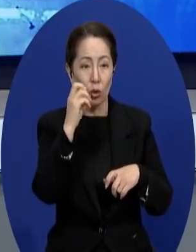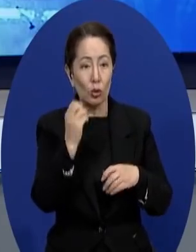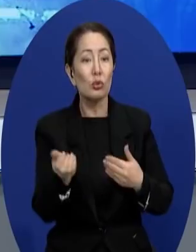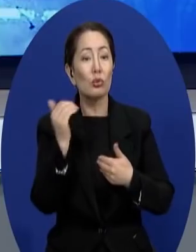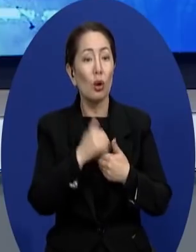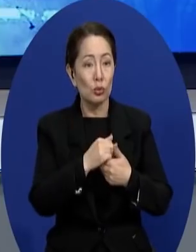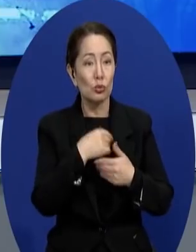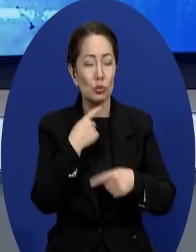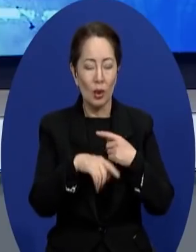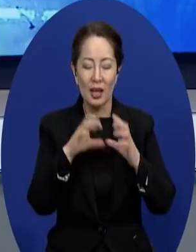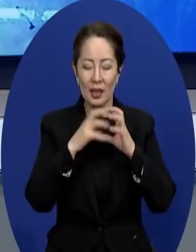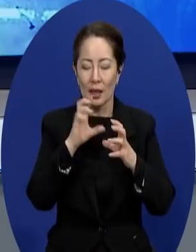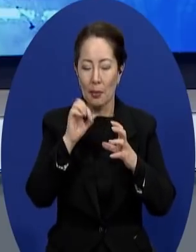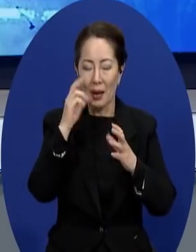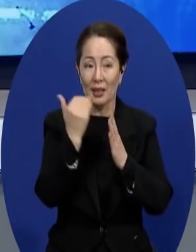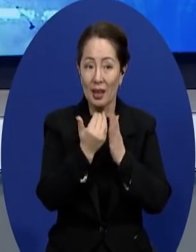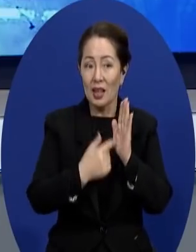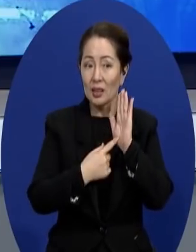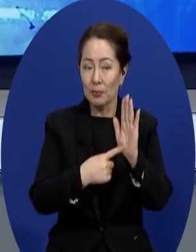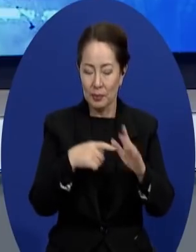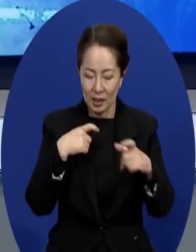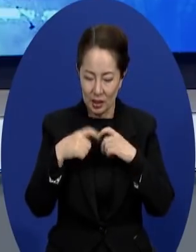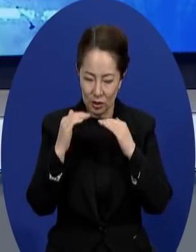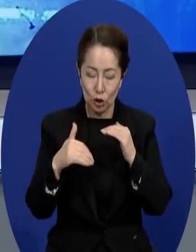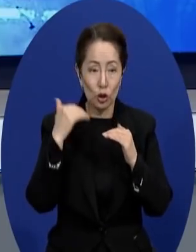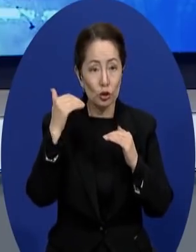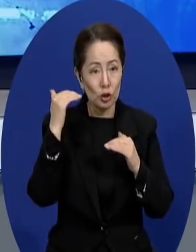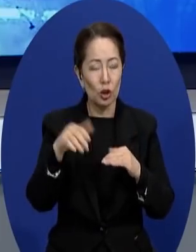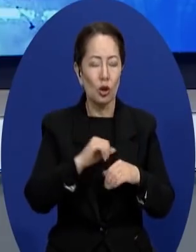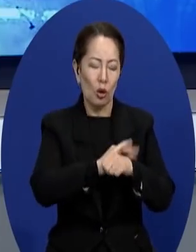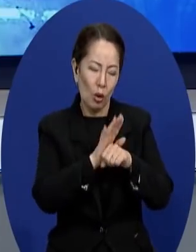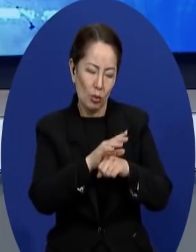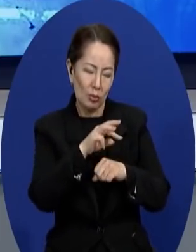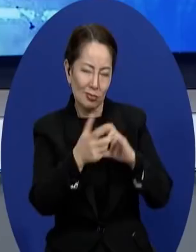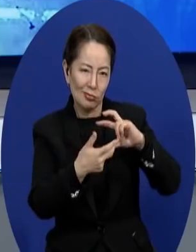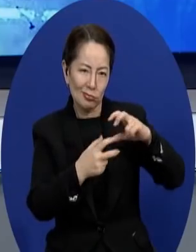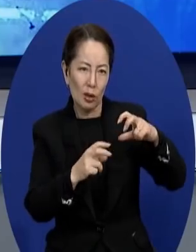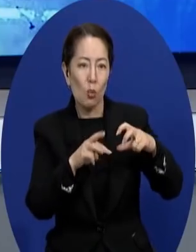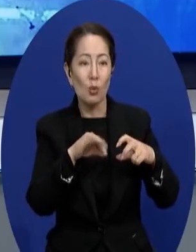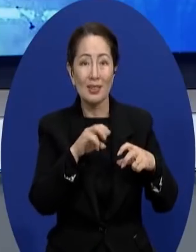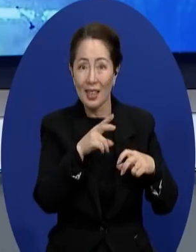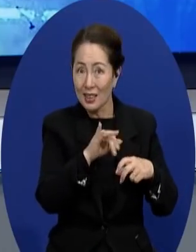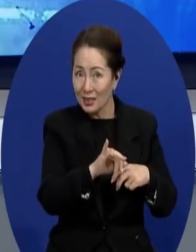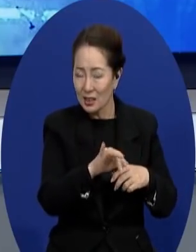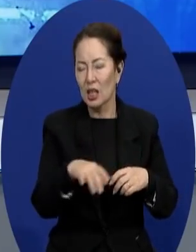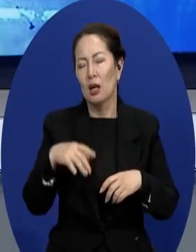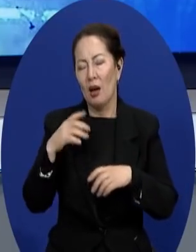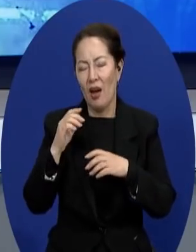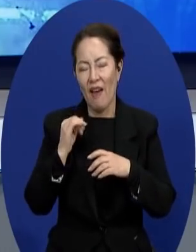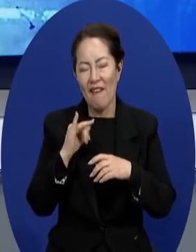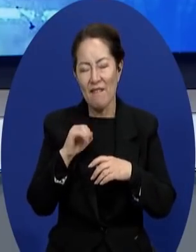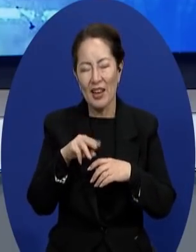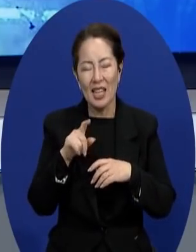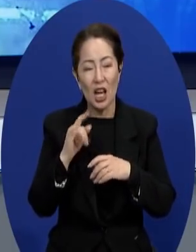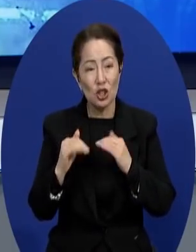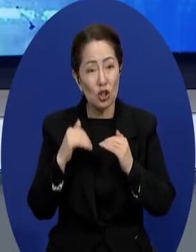Дэлхийн банкнаас гаргасан тайланд дурджээ. За эдийн засгийн өсөлт коронавирусны мутацд орсон хувилбарууд болоод инфляцийн өсөлт өр орлогын одоо тэгш